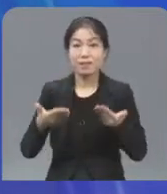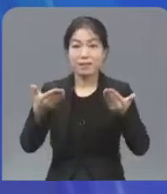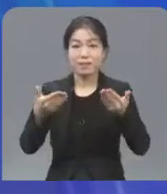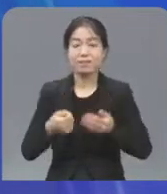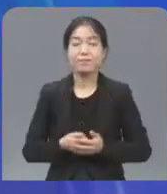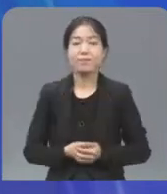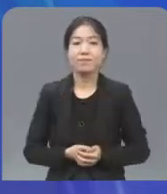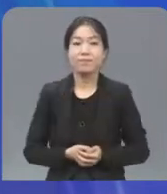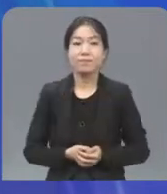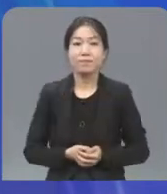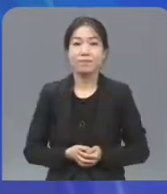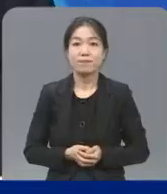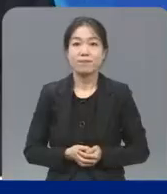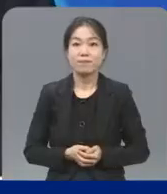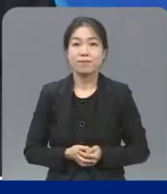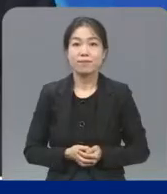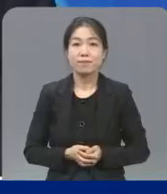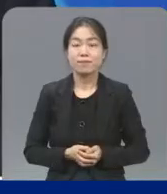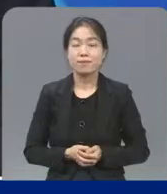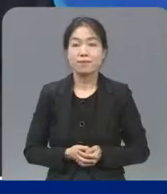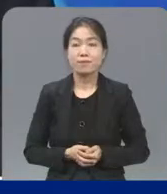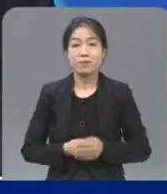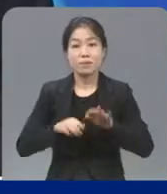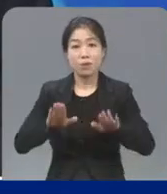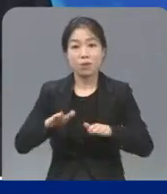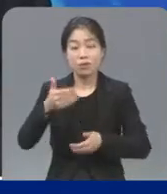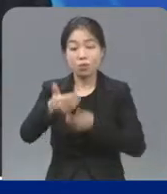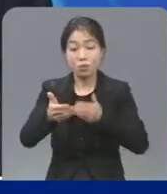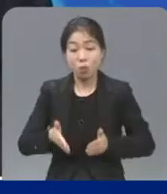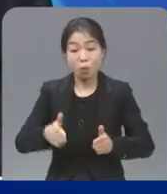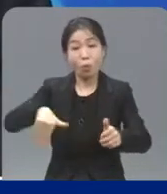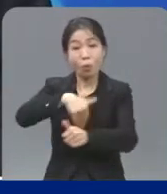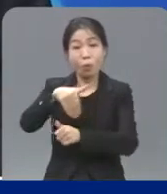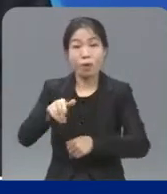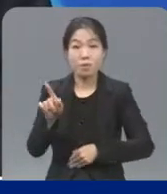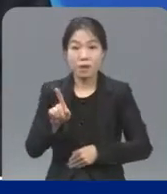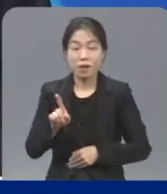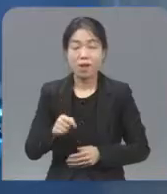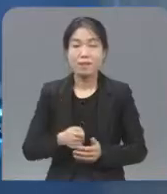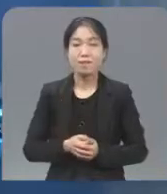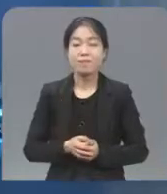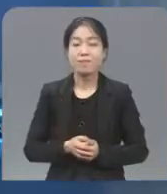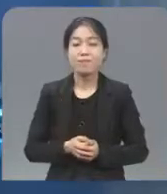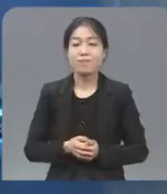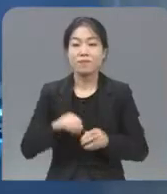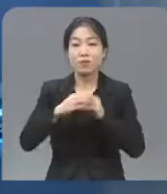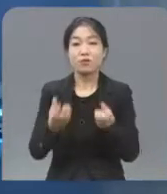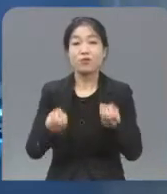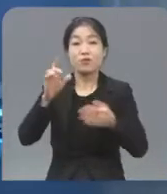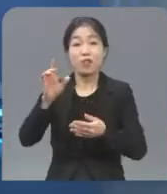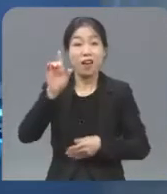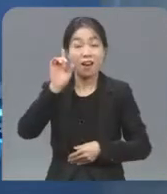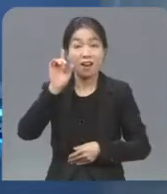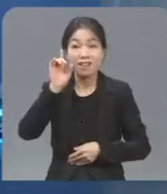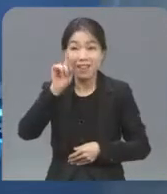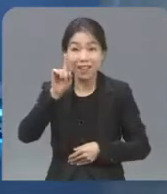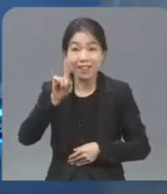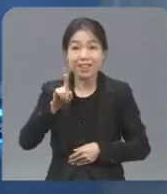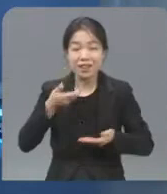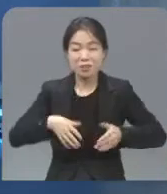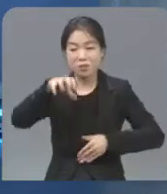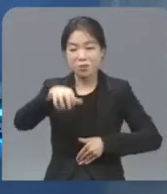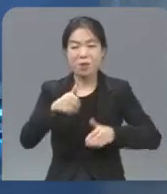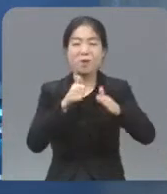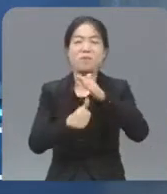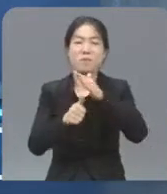알아보겠습니다 남성 캐스터 오늘 고속도로 성 건 어떨까요 4 추석을 하루 앞둔 오늘 고향 방문